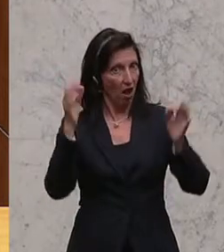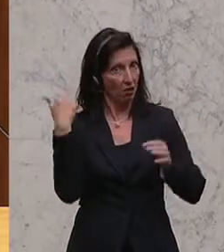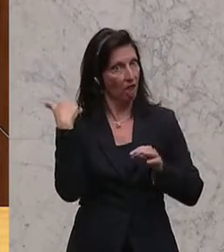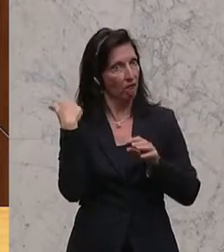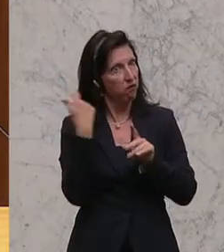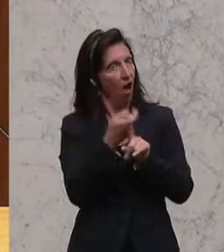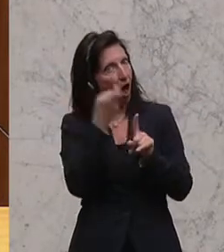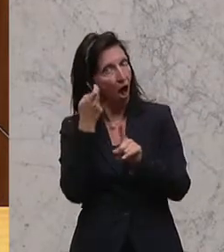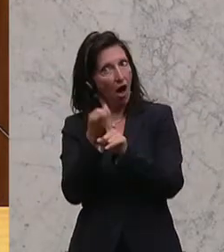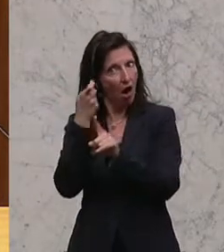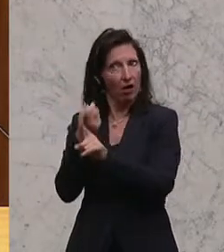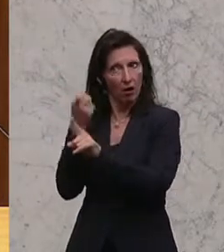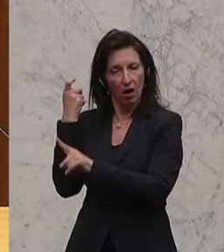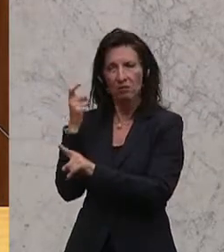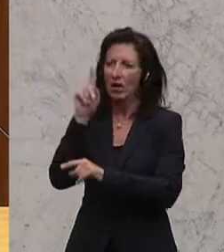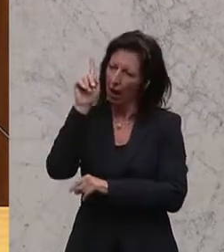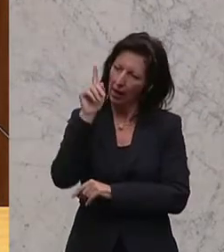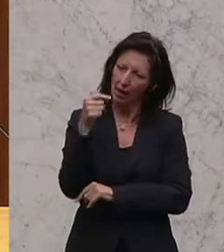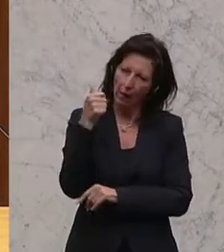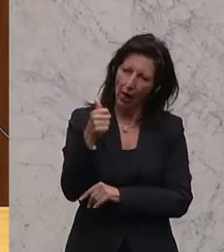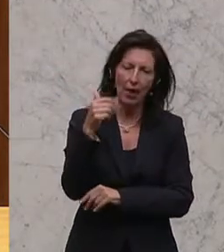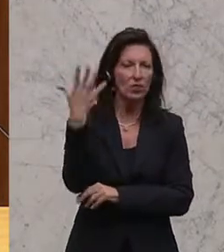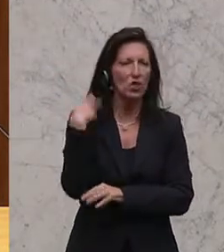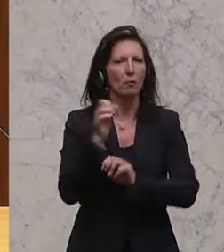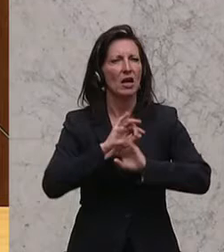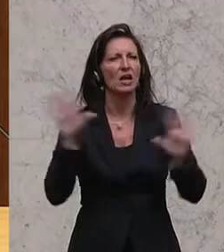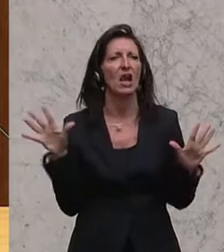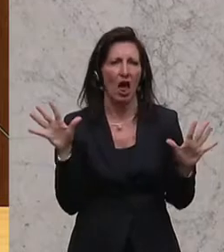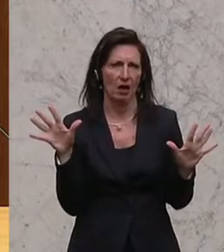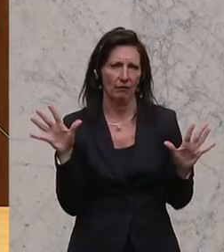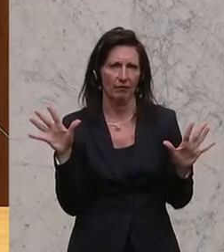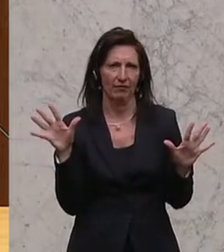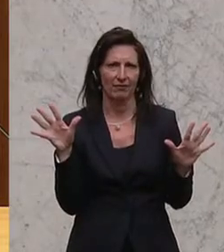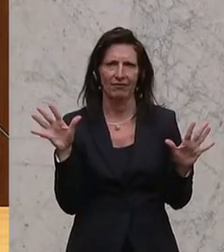Aber eines möchte ich hier noch einmal ganz klar betonen.